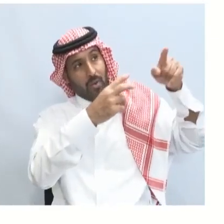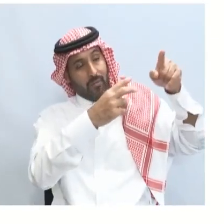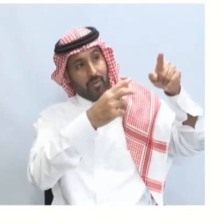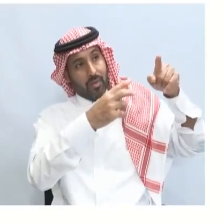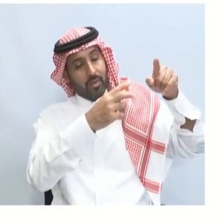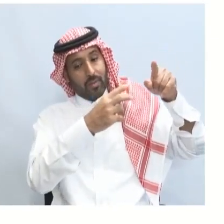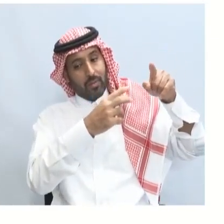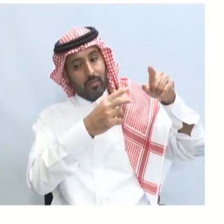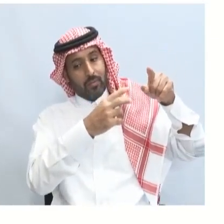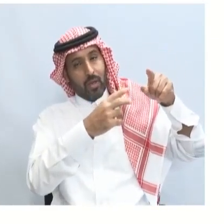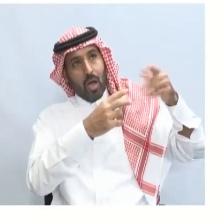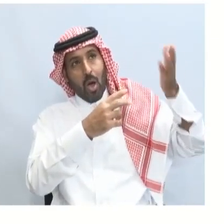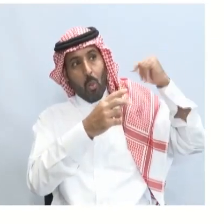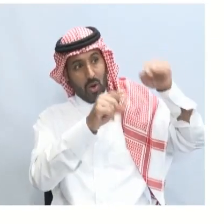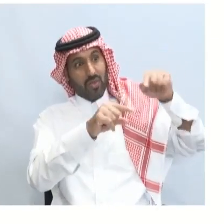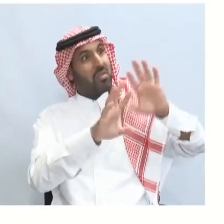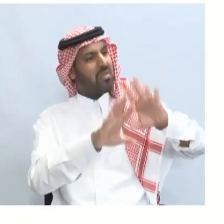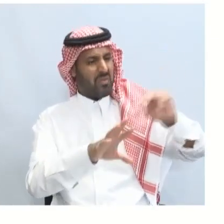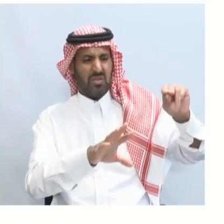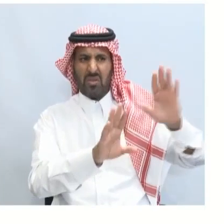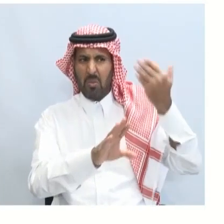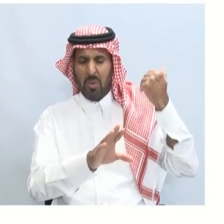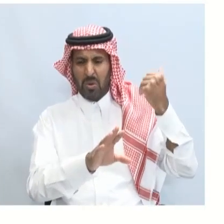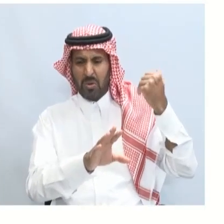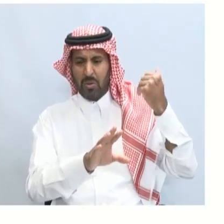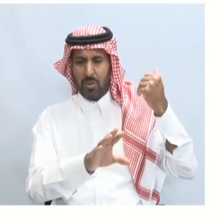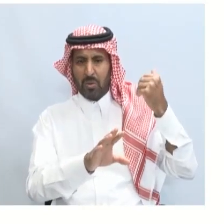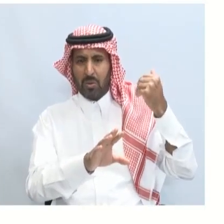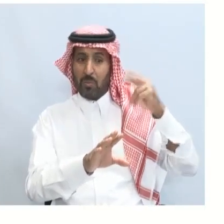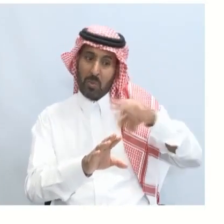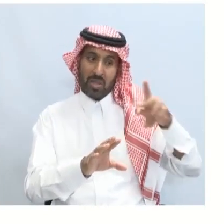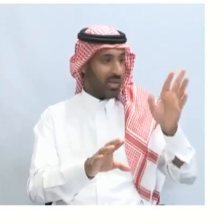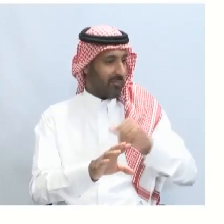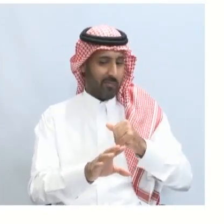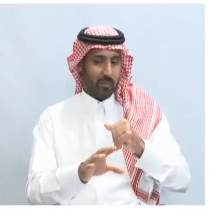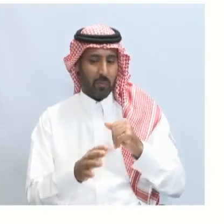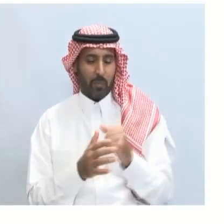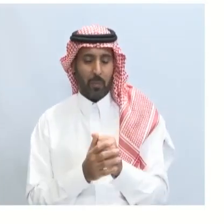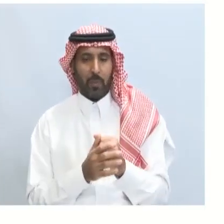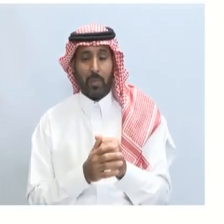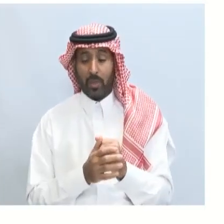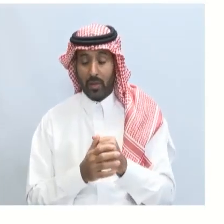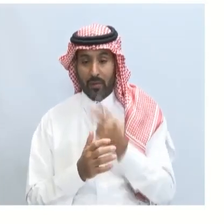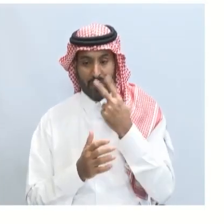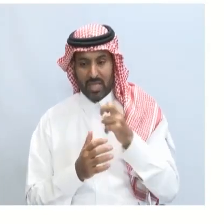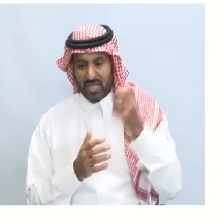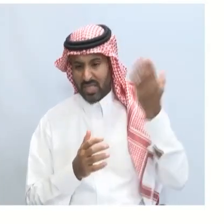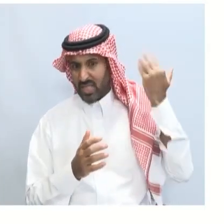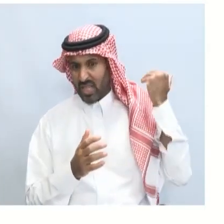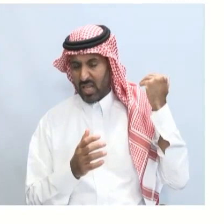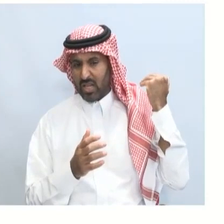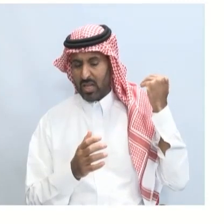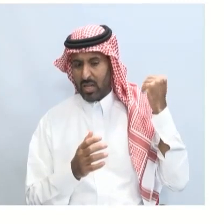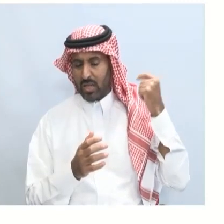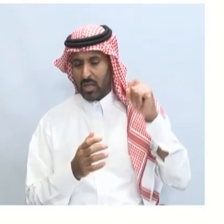امر ثابت لا يتغير الا انه في عشرينيات القرن